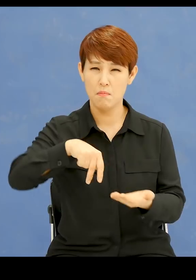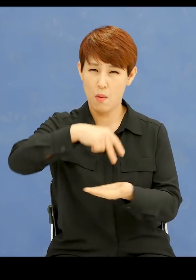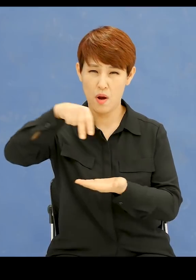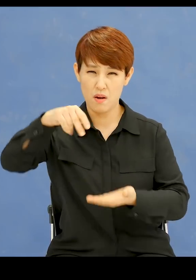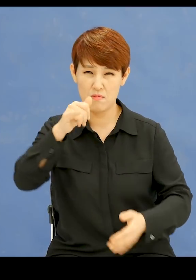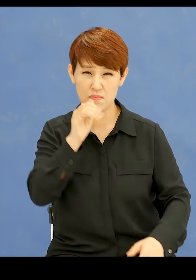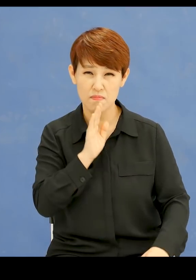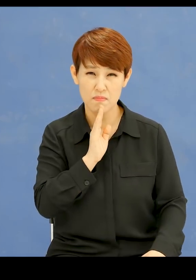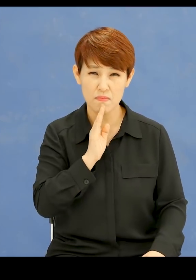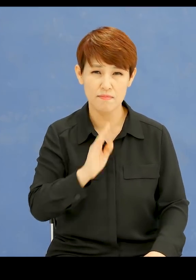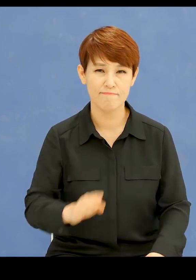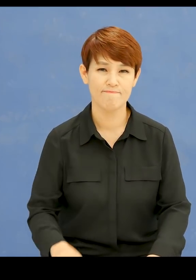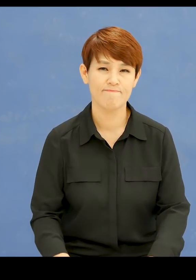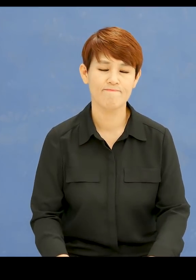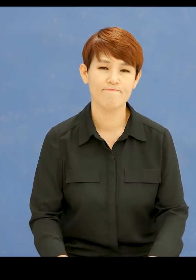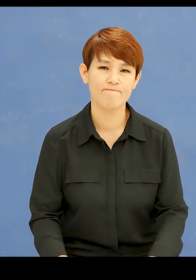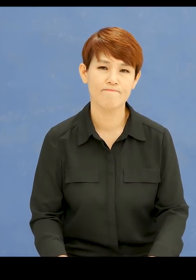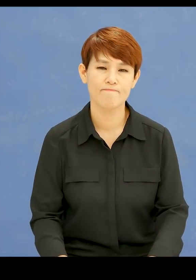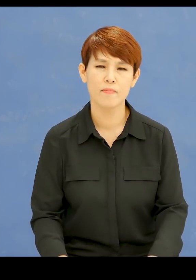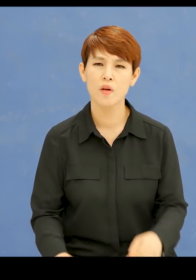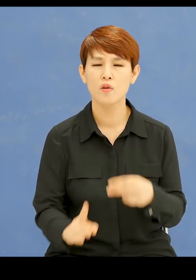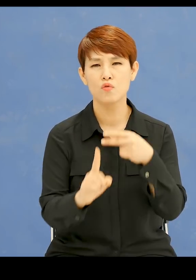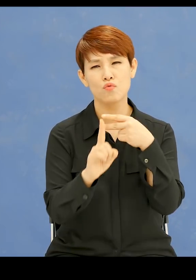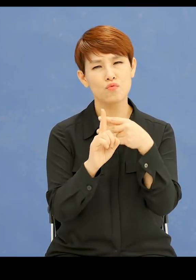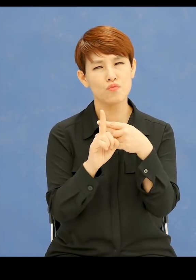어떠셨어요? 중학교 때